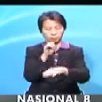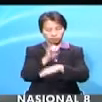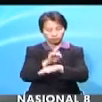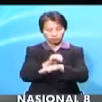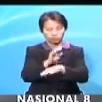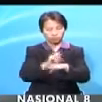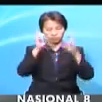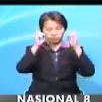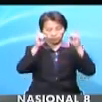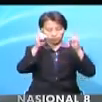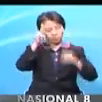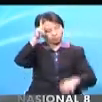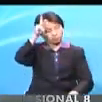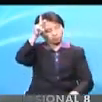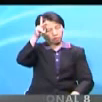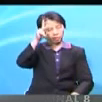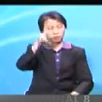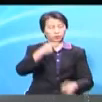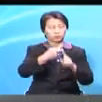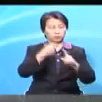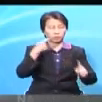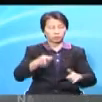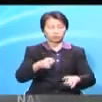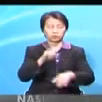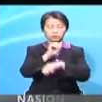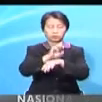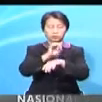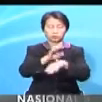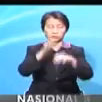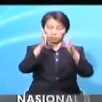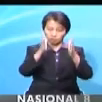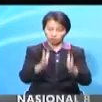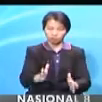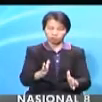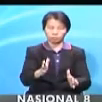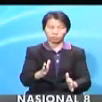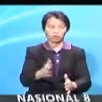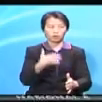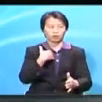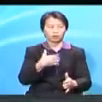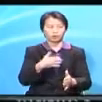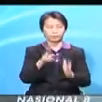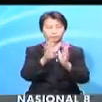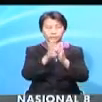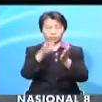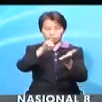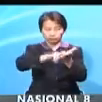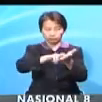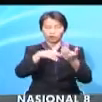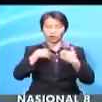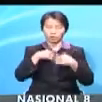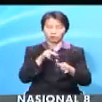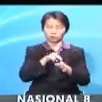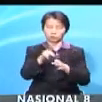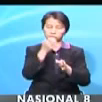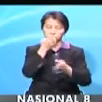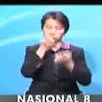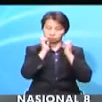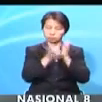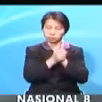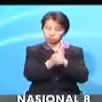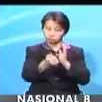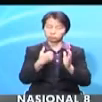Kelantan yang terdiri pada kaum-kaum berdakta yang mempunyai kebakaran dalam bidang